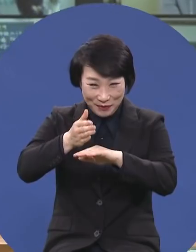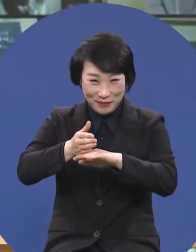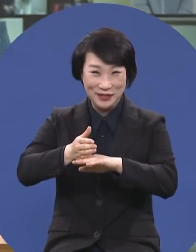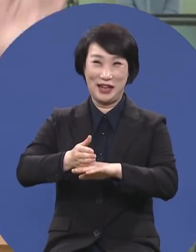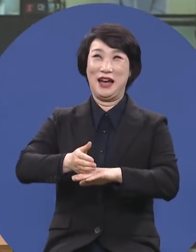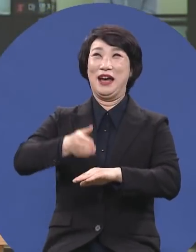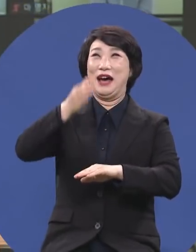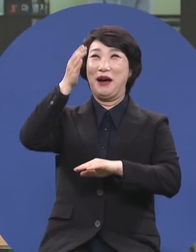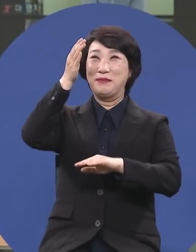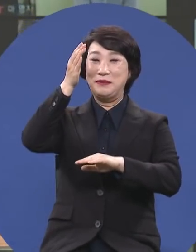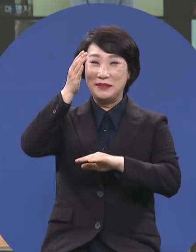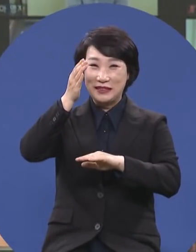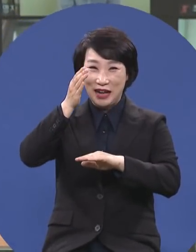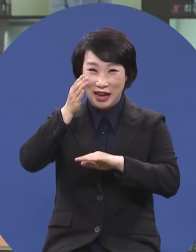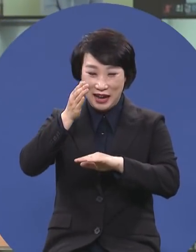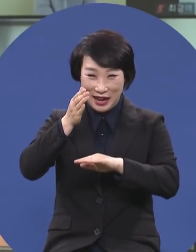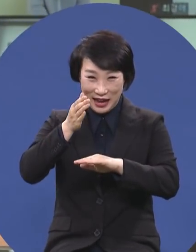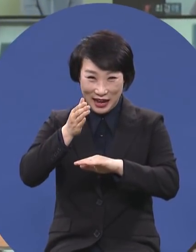감사합니다.